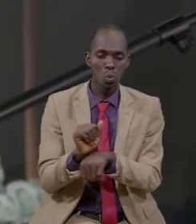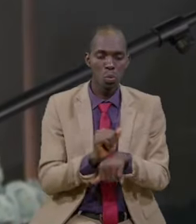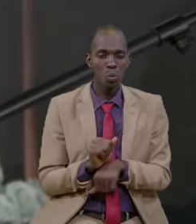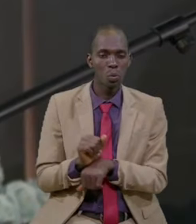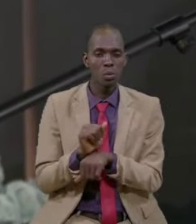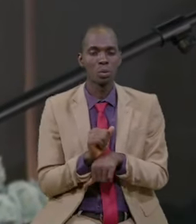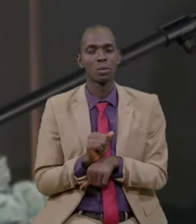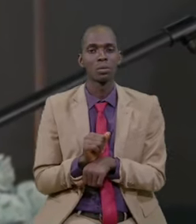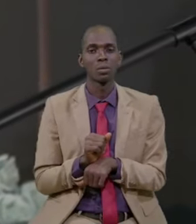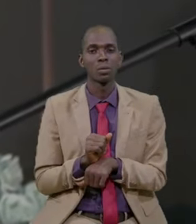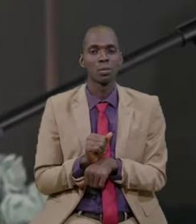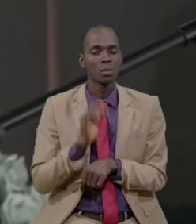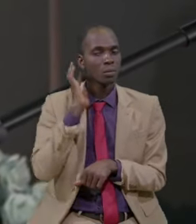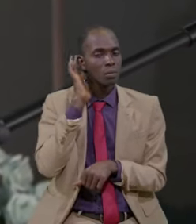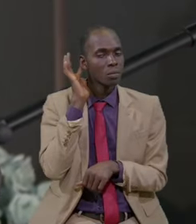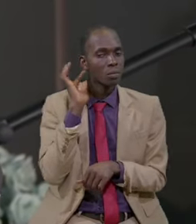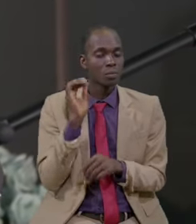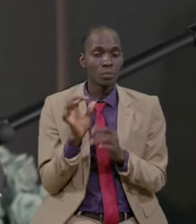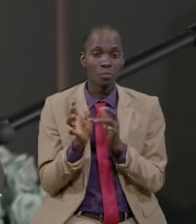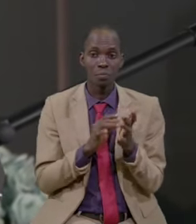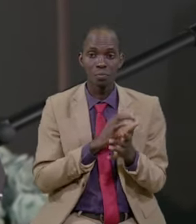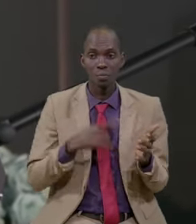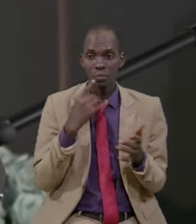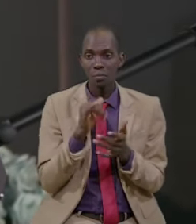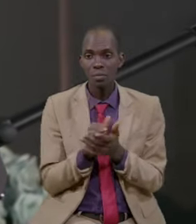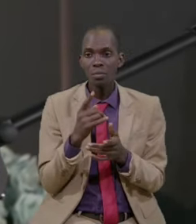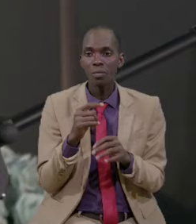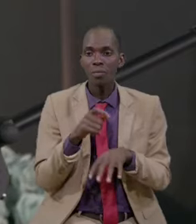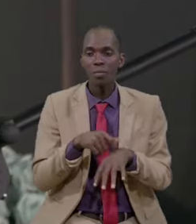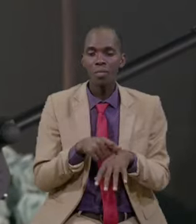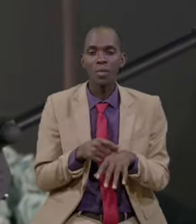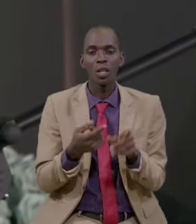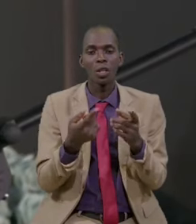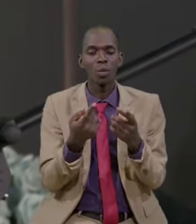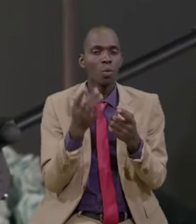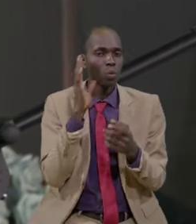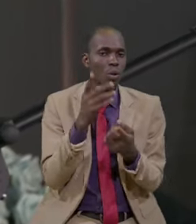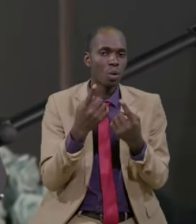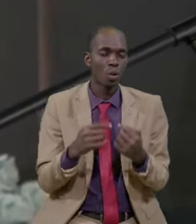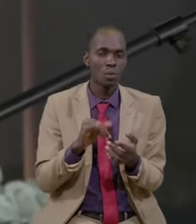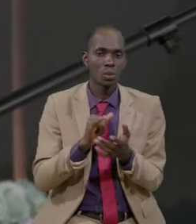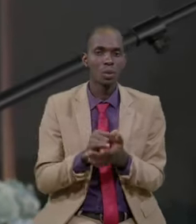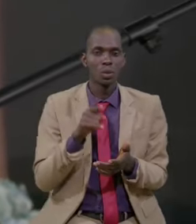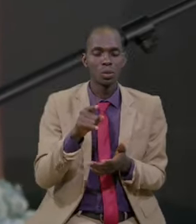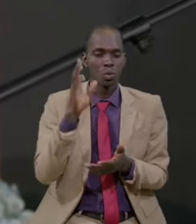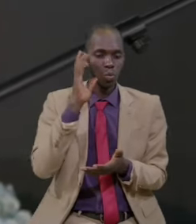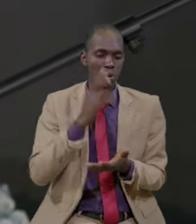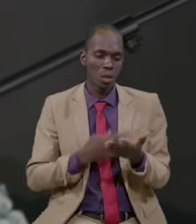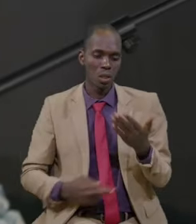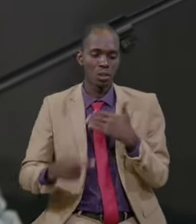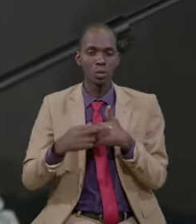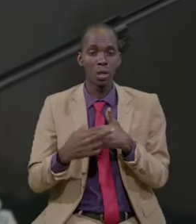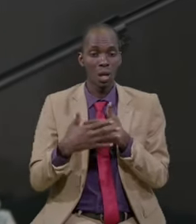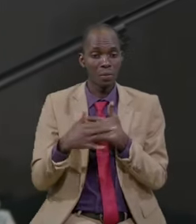a dit, le moment viendra, vous devez restaurer. Et après ça, après cette restauration,